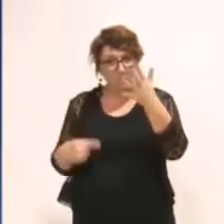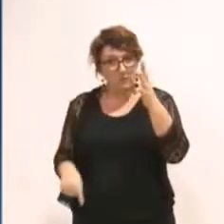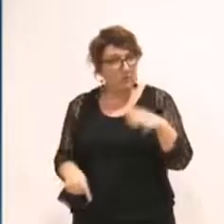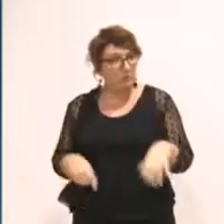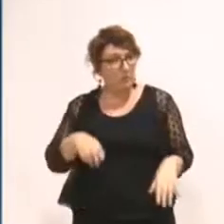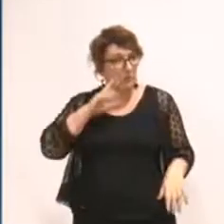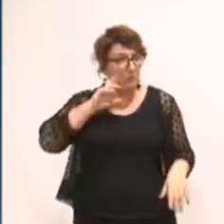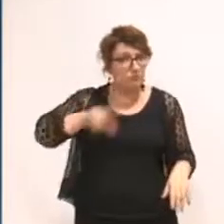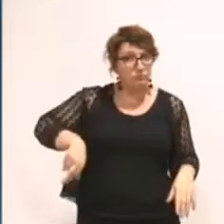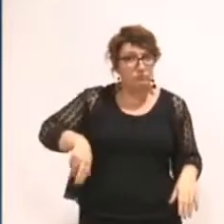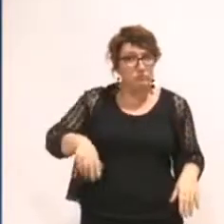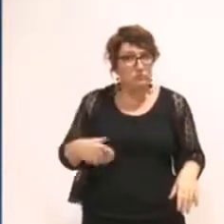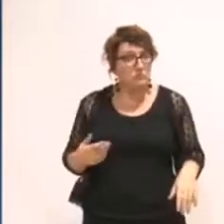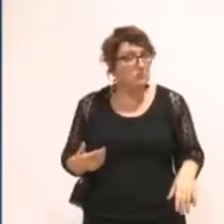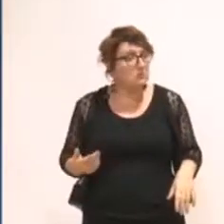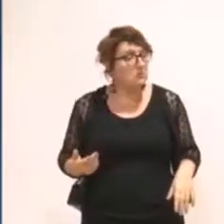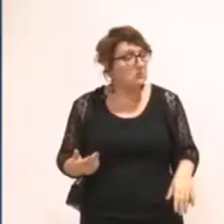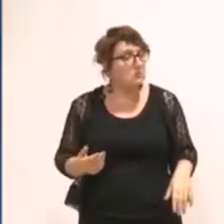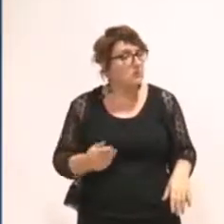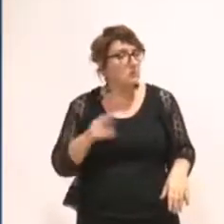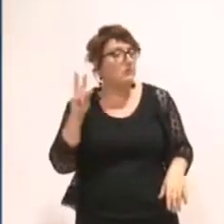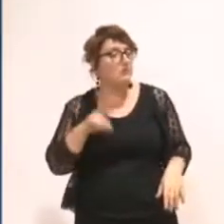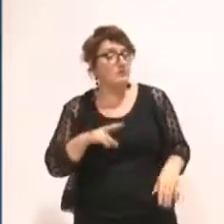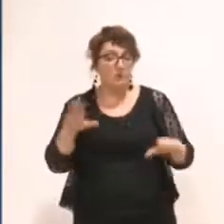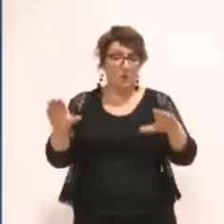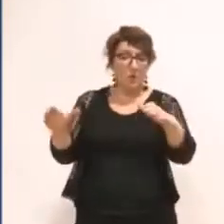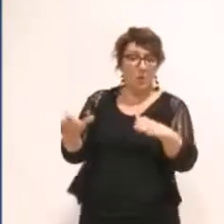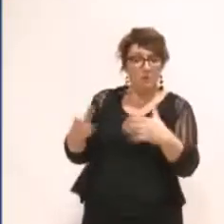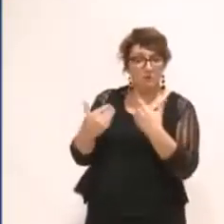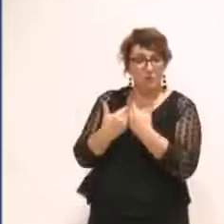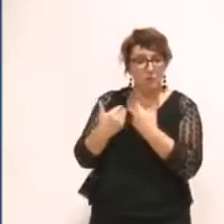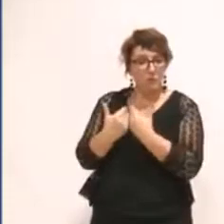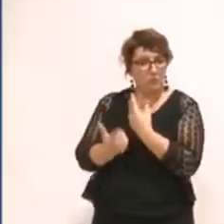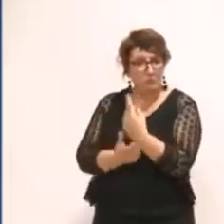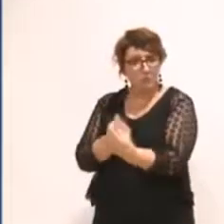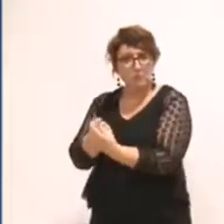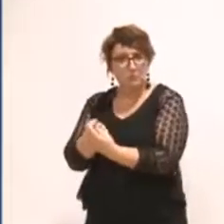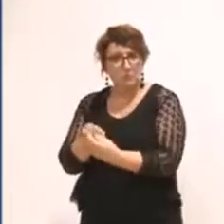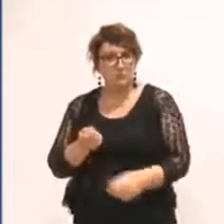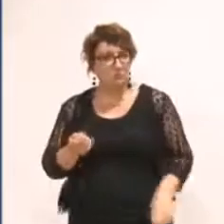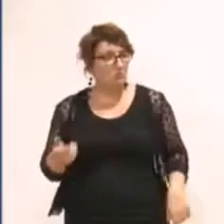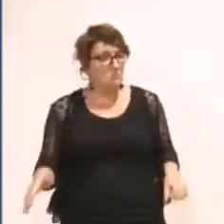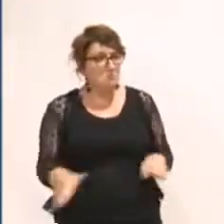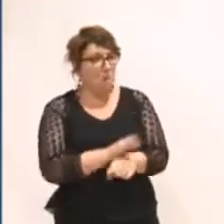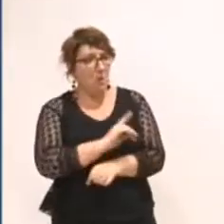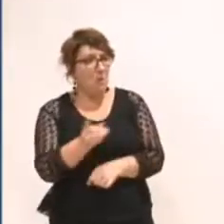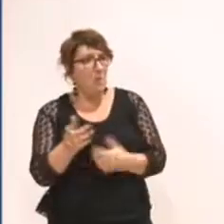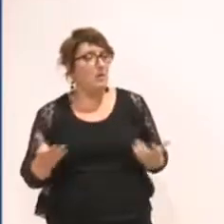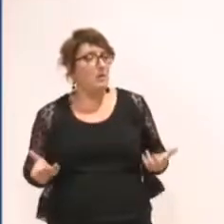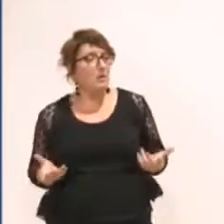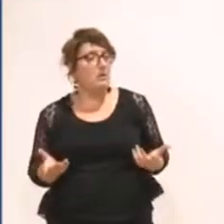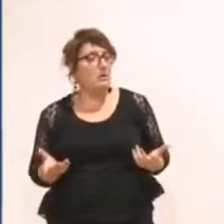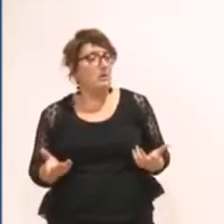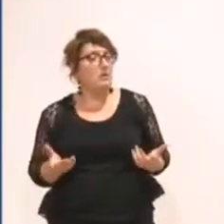C'est-à-dire qu'en fait, vous ne répondez pas complètement à la demande du collectif. Hein, même avant les